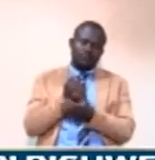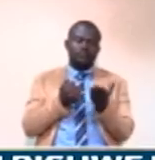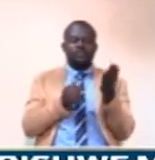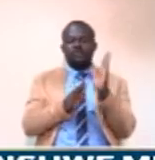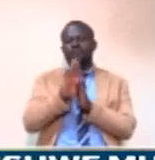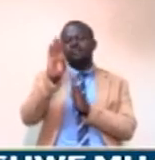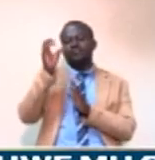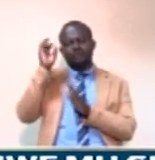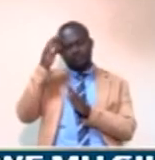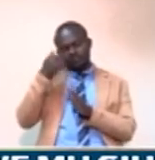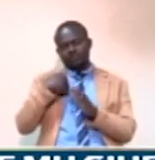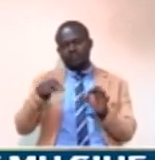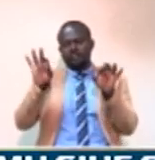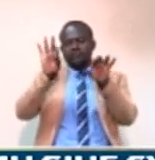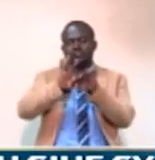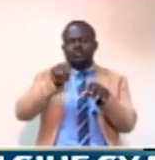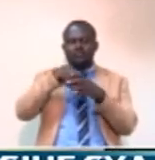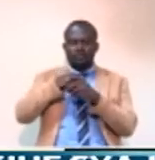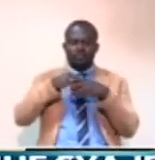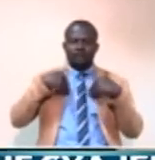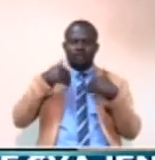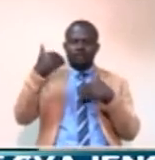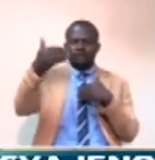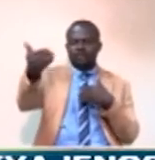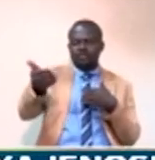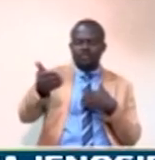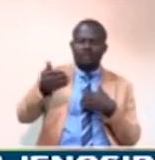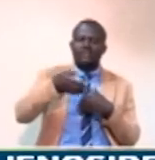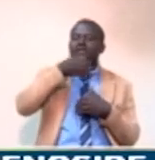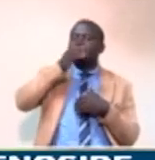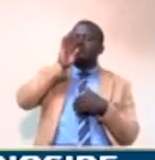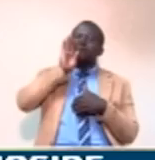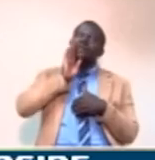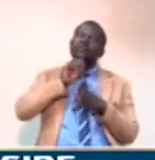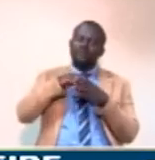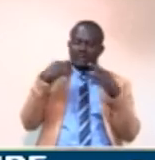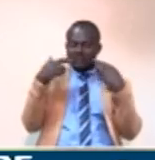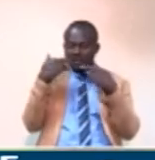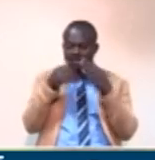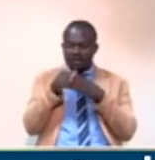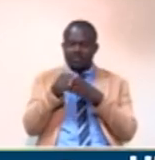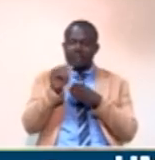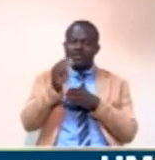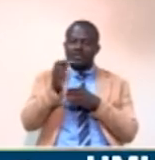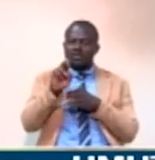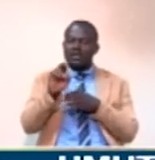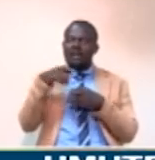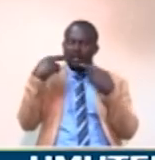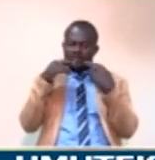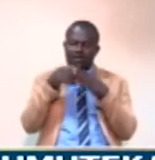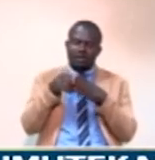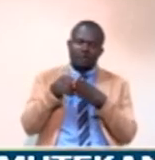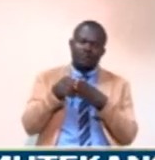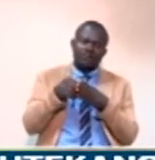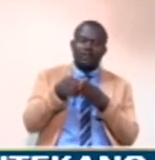kabateza imbere cyangwa kabagirira akamaro mu buzima bwa buri munsi. Ibintu byo kunywa inzoga muri za resitora zabaye ba resitora zigacuruza inzoga